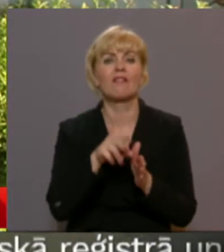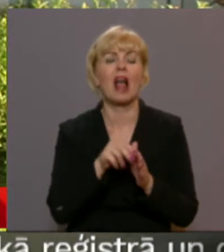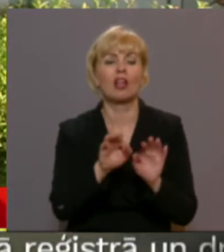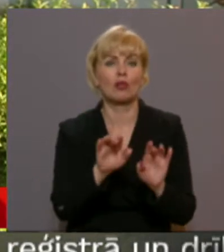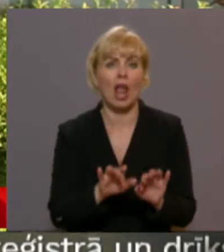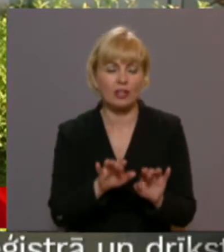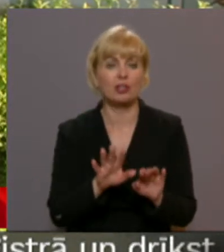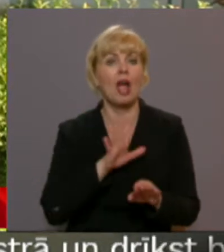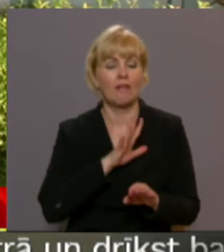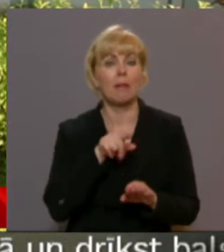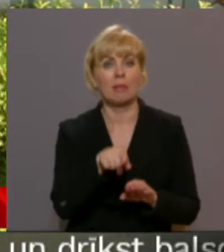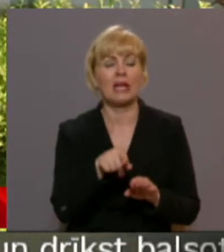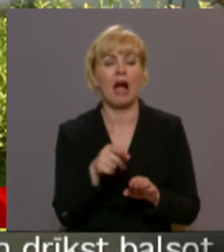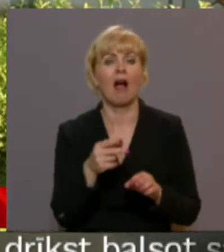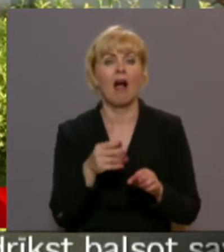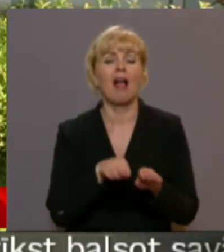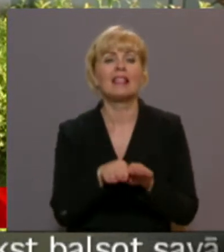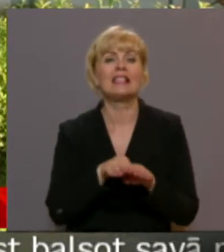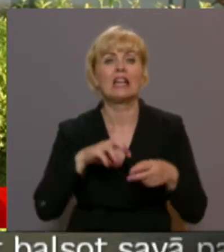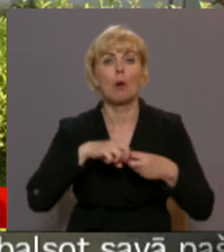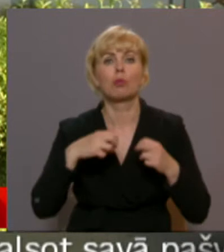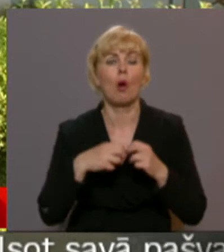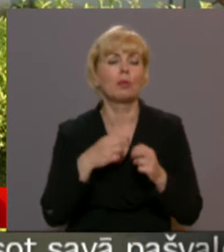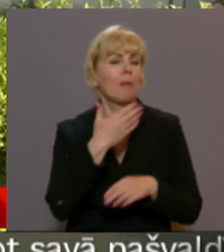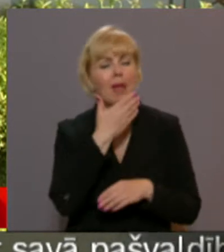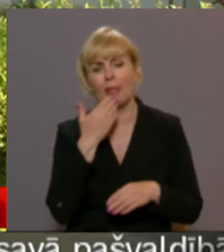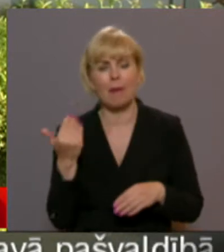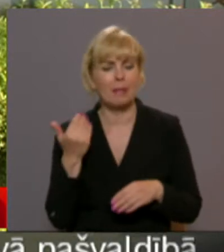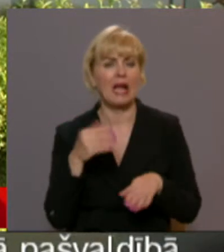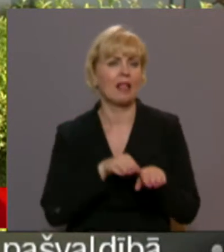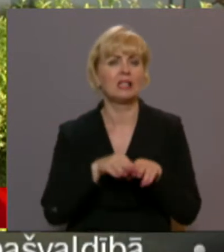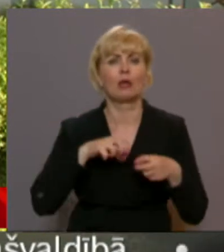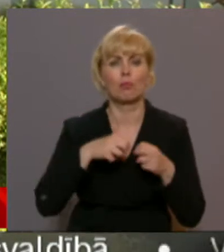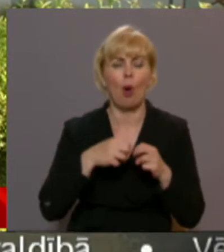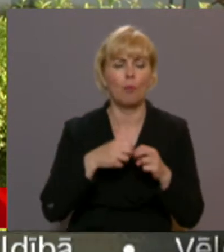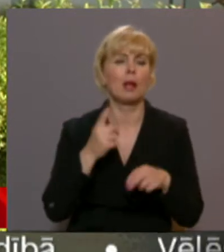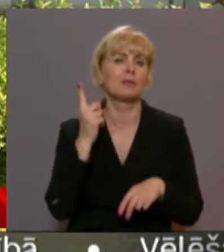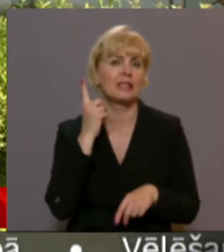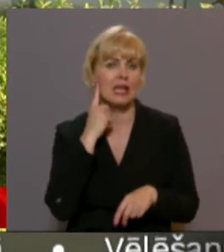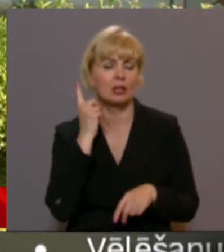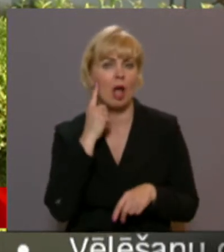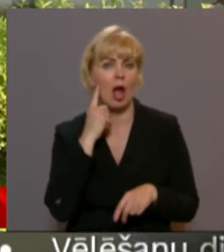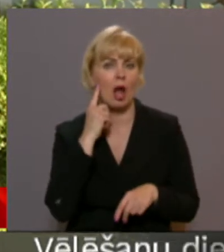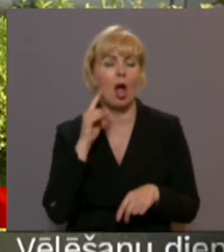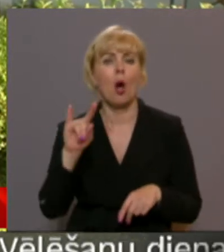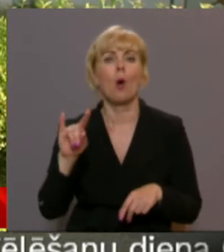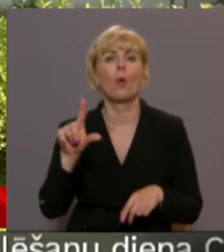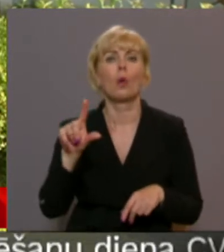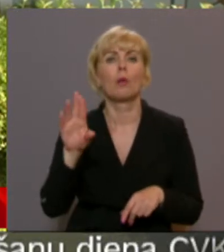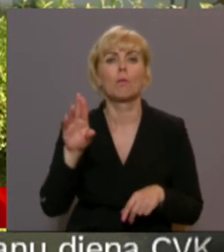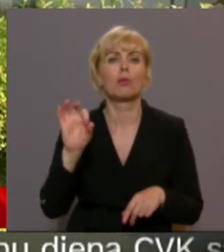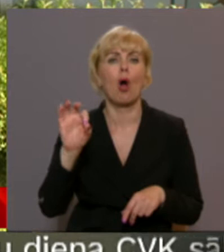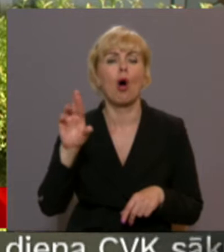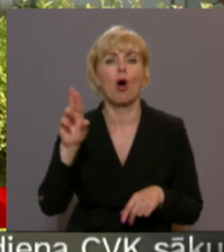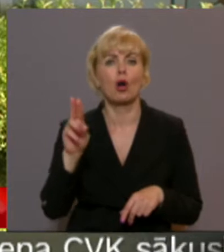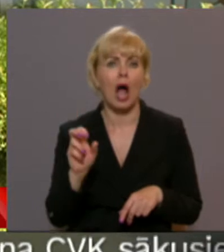šeit arī bija līdzīgas problēmas? Te nebija tādas līdzīgas problēmas, bet es dzirdēju, ka Ulbrokā bija tāda problēma,